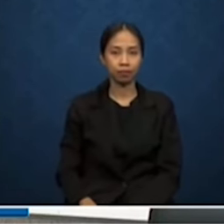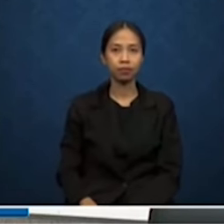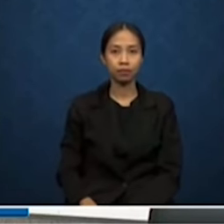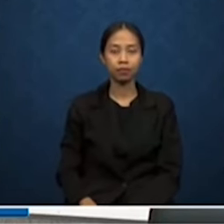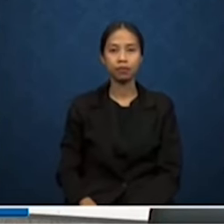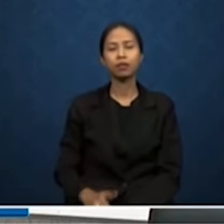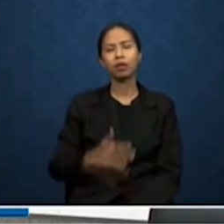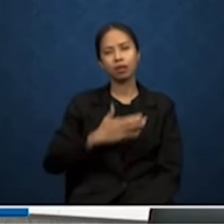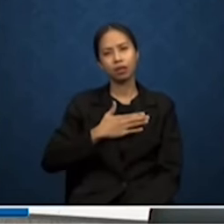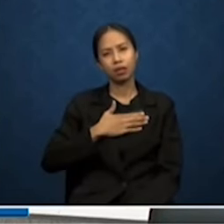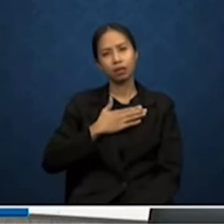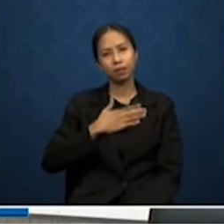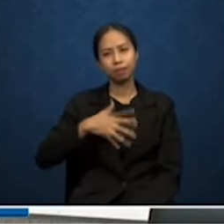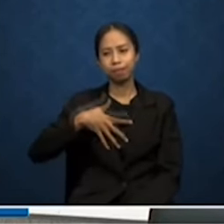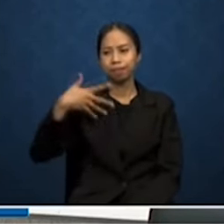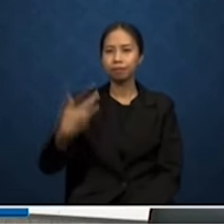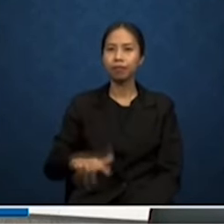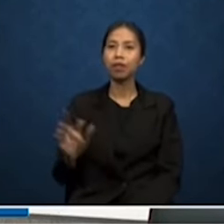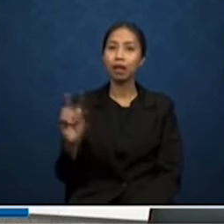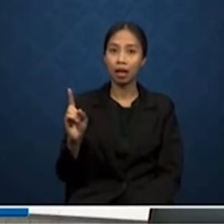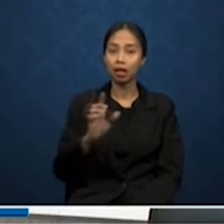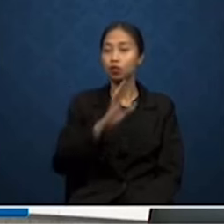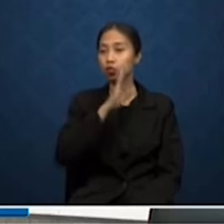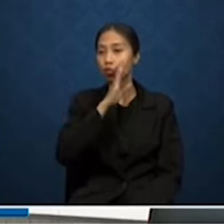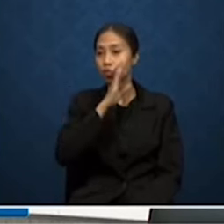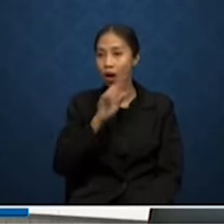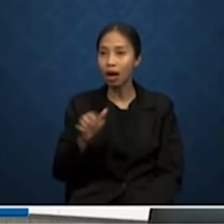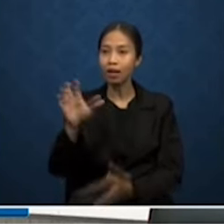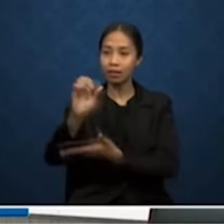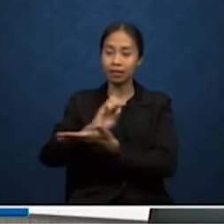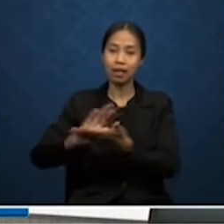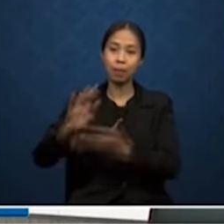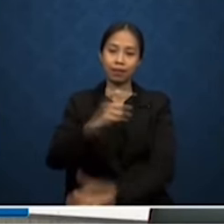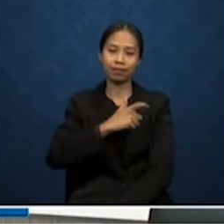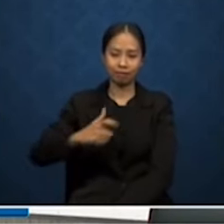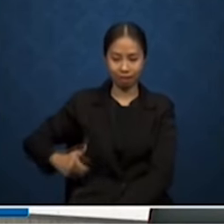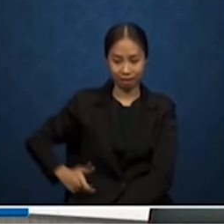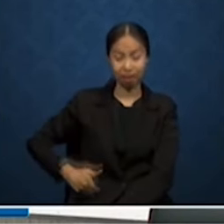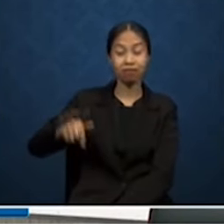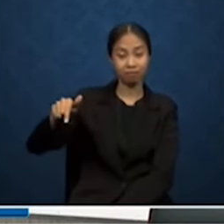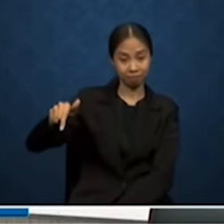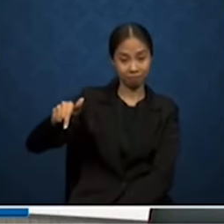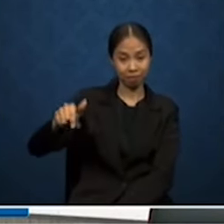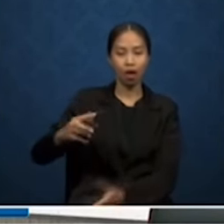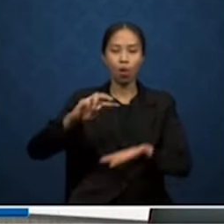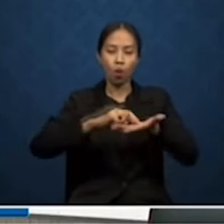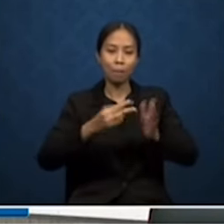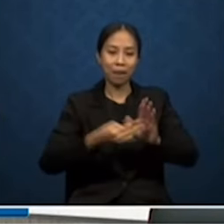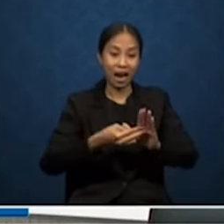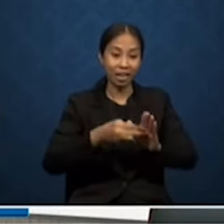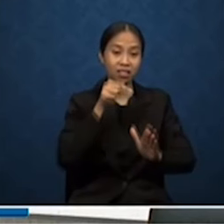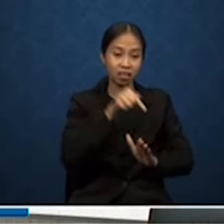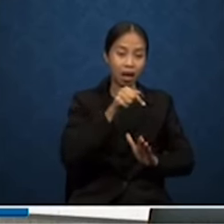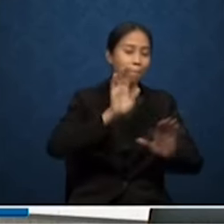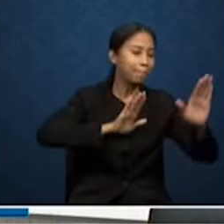ในหลักการที่ว่าถ้ามีสถาบันพระมหากษัตริย์ประเทศจะไม่เป็นประชาธิปไตยแล้วผมก็ไม่เชื่อว่า